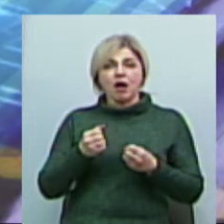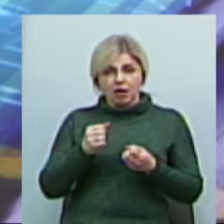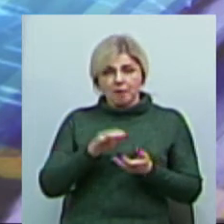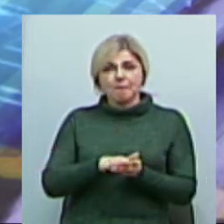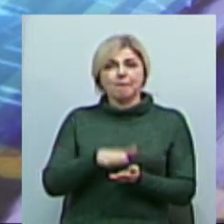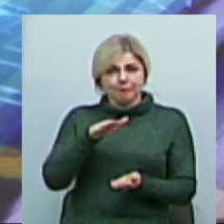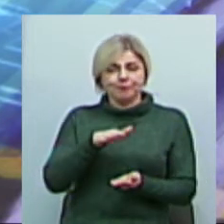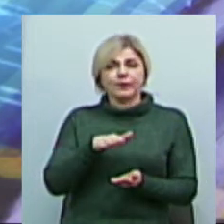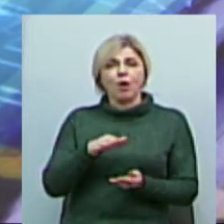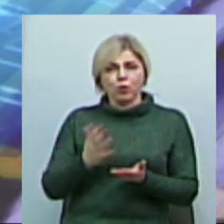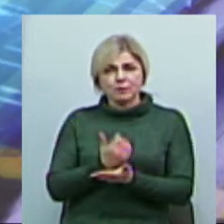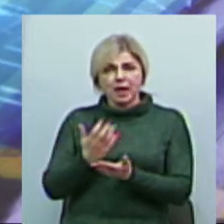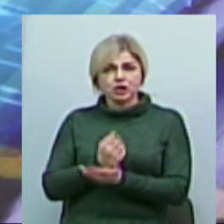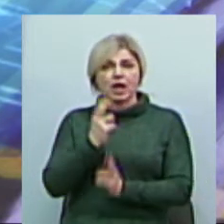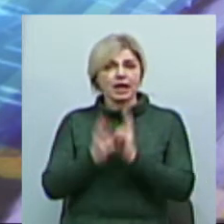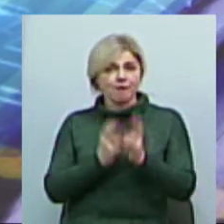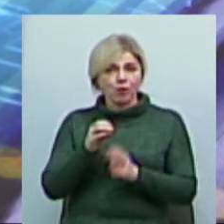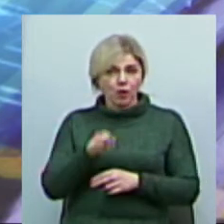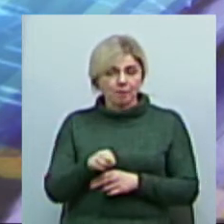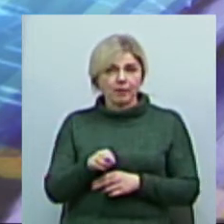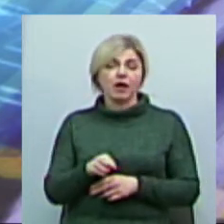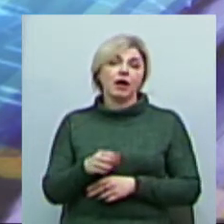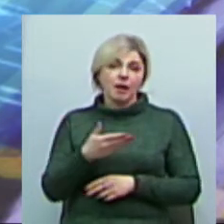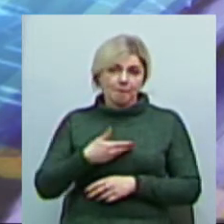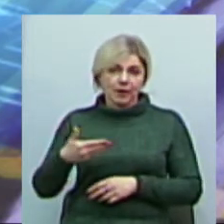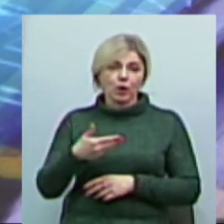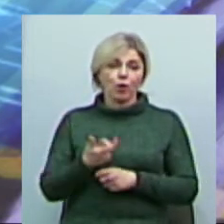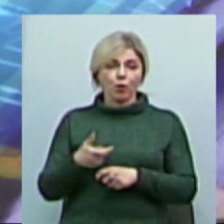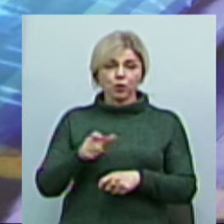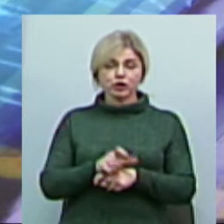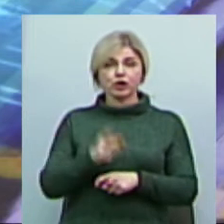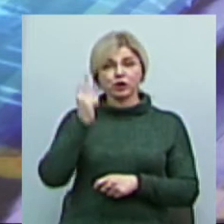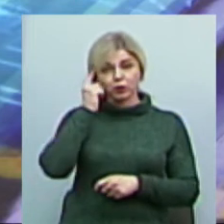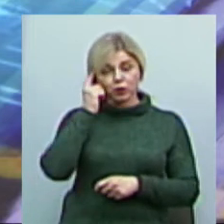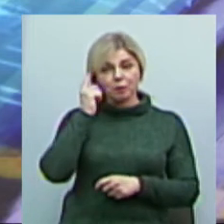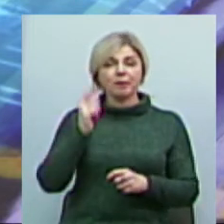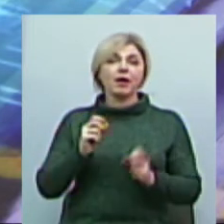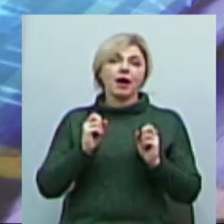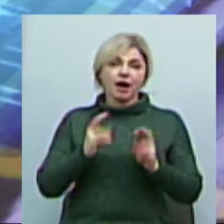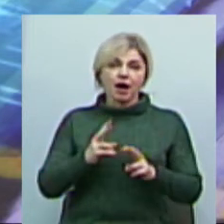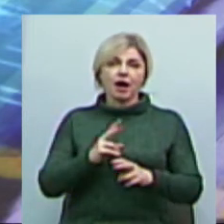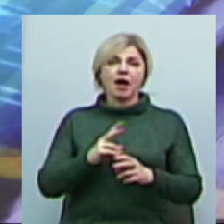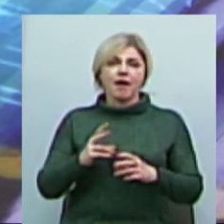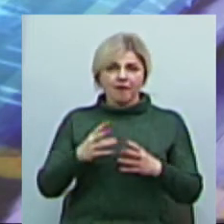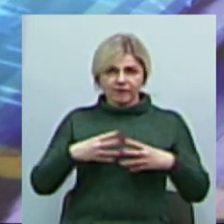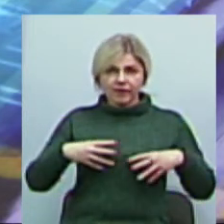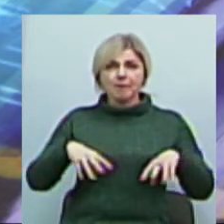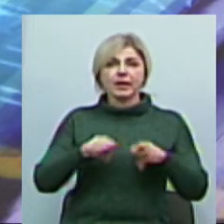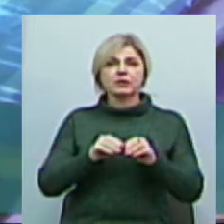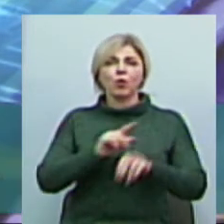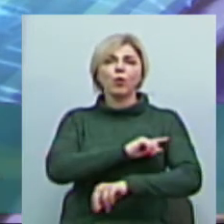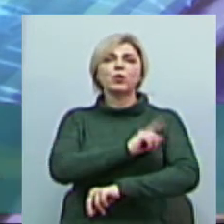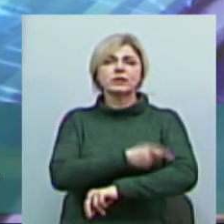которые мы очень, как скажем, думаем, как взаимоусилить себя в